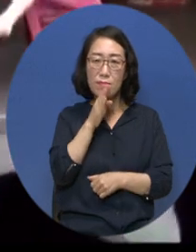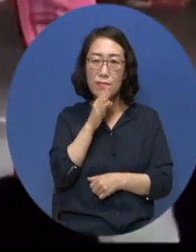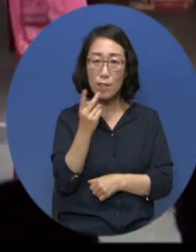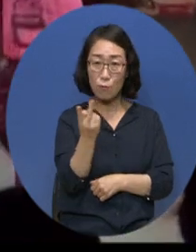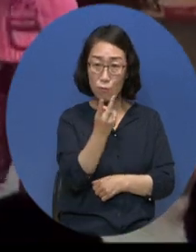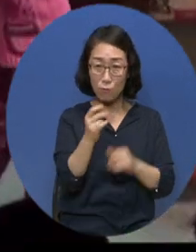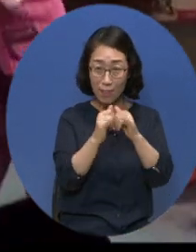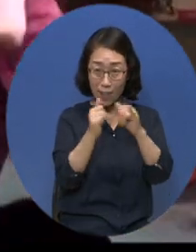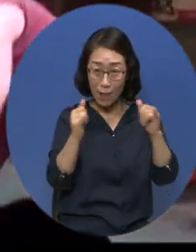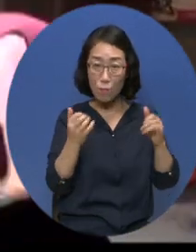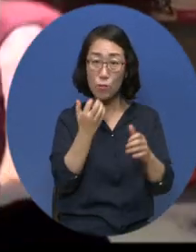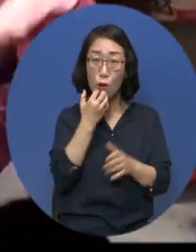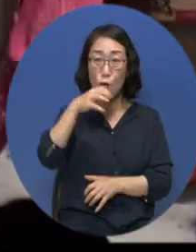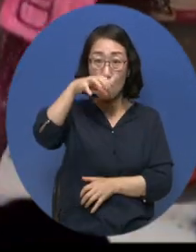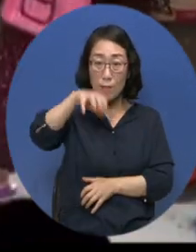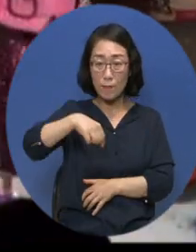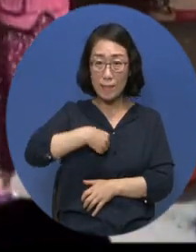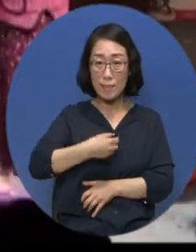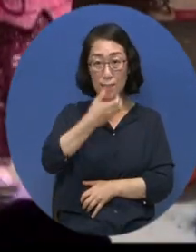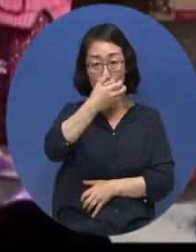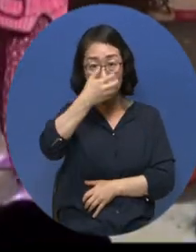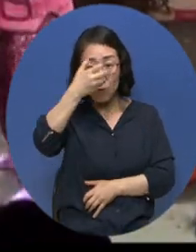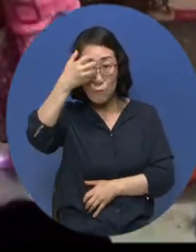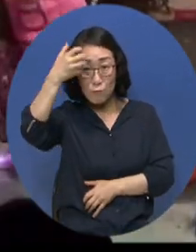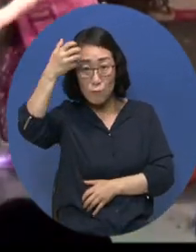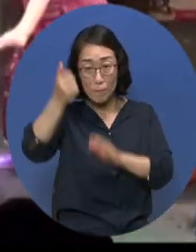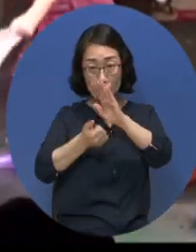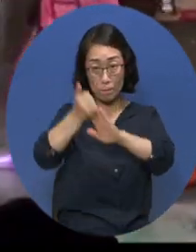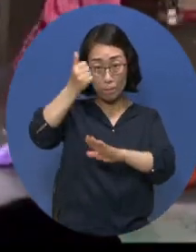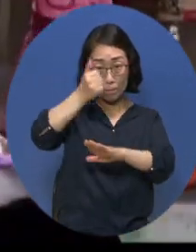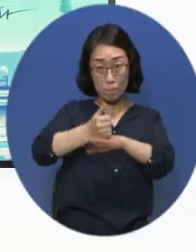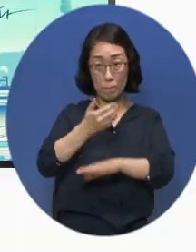사람은 서울에서 자신의 꿈을 이룰 수 있을까요?